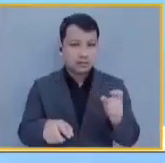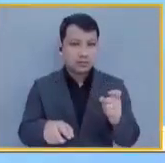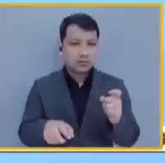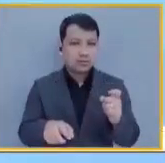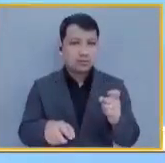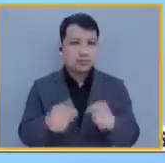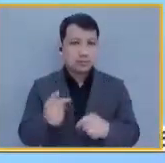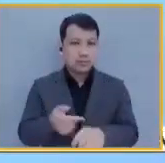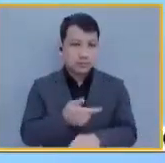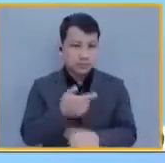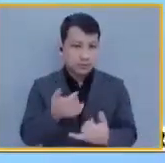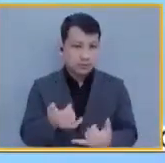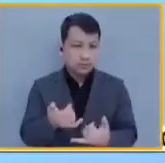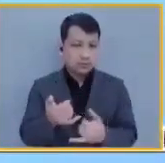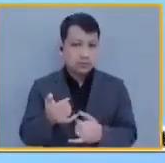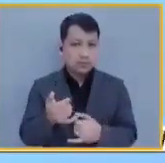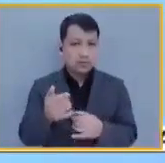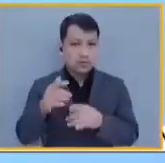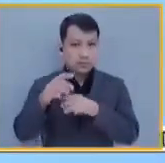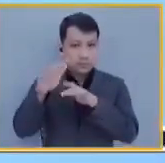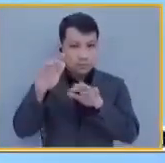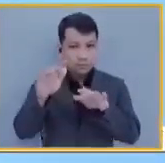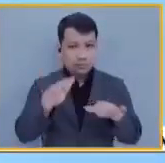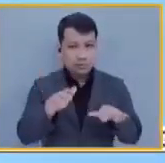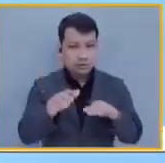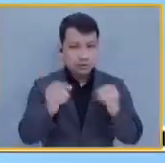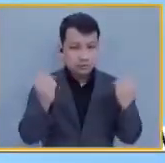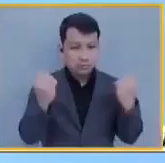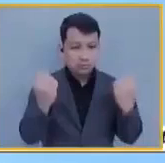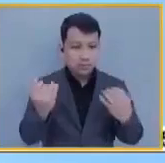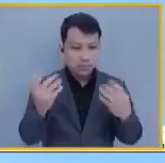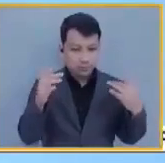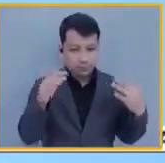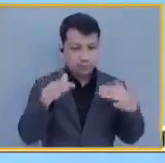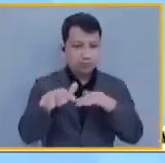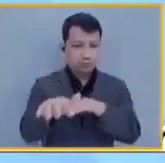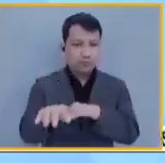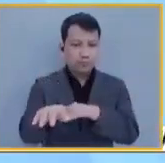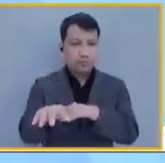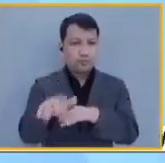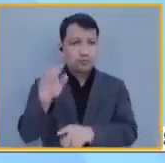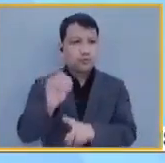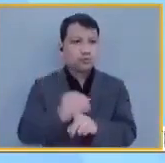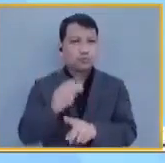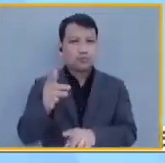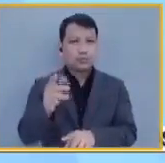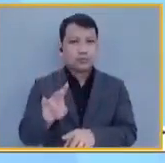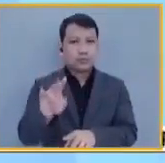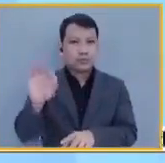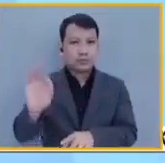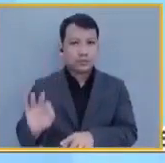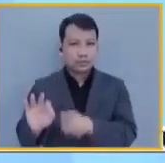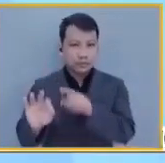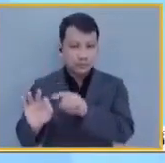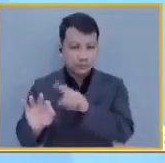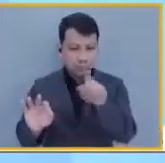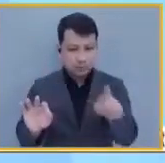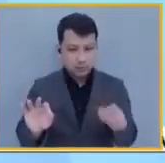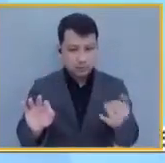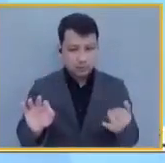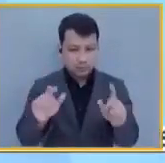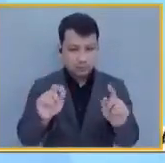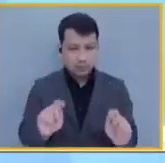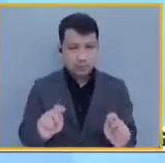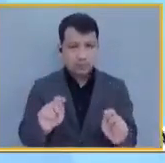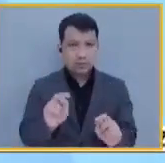ito, bumuhos ang mga motorista noong October 27, Biyernes hanggang nitong Sabado para sa northbound o yung